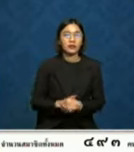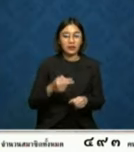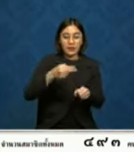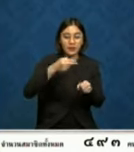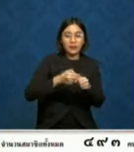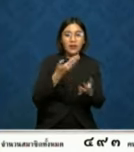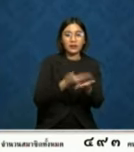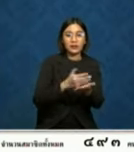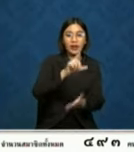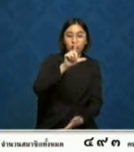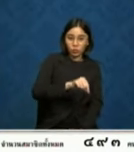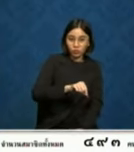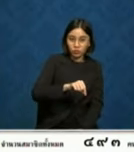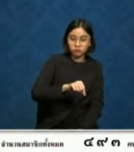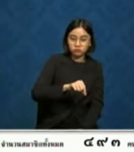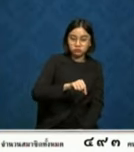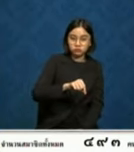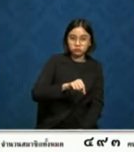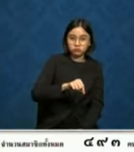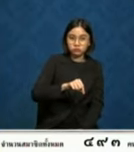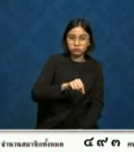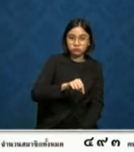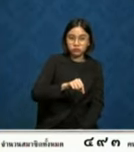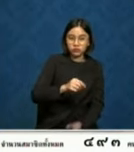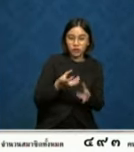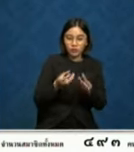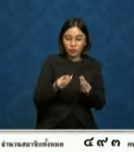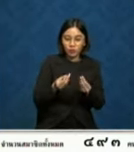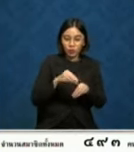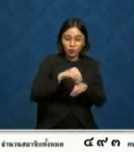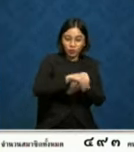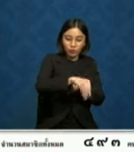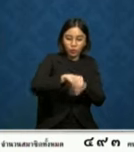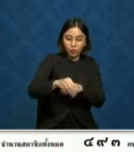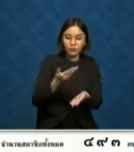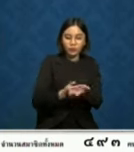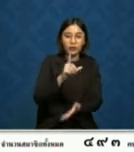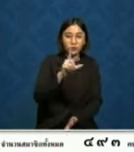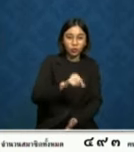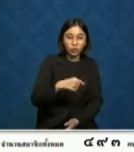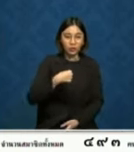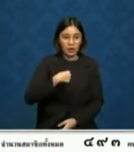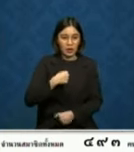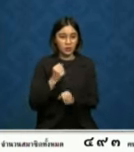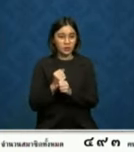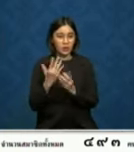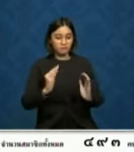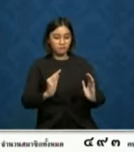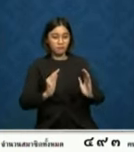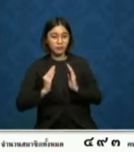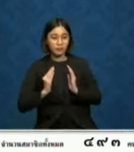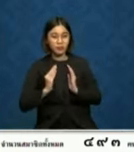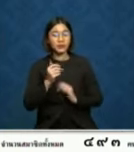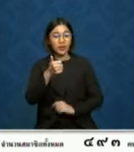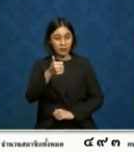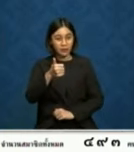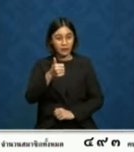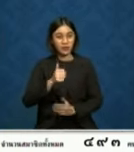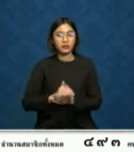มันราคาถูกกับปุ๋ยราคาถูกเราจะทำอย่างนั้นบ้างได้หรือ